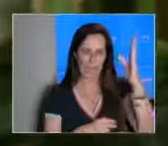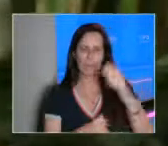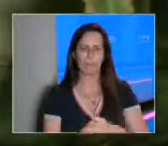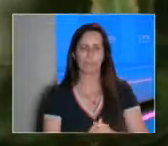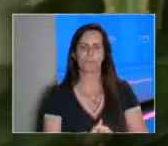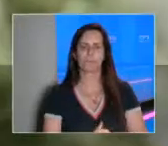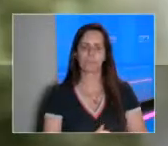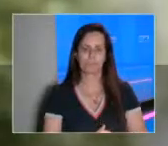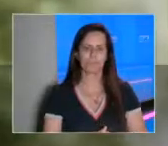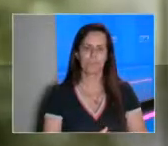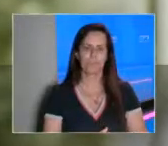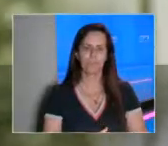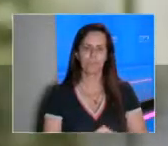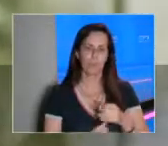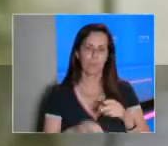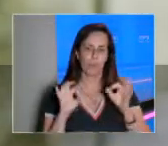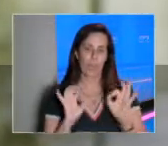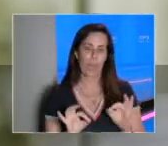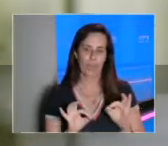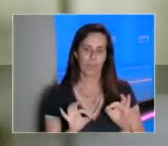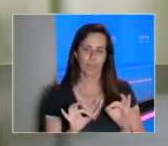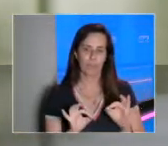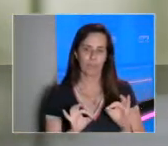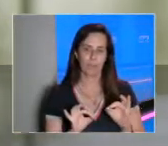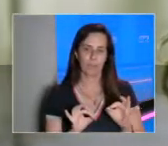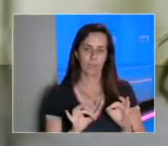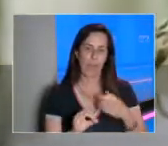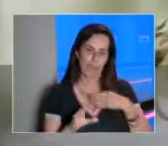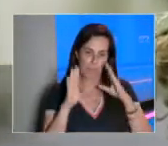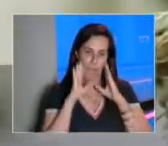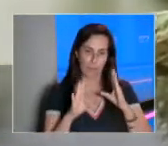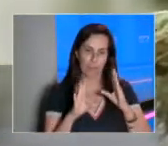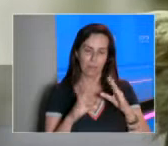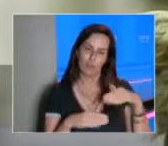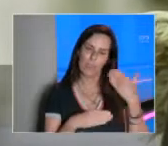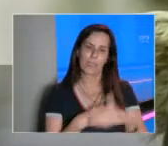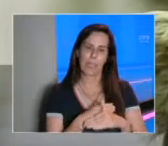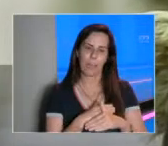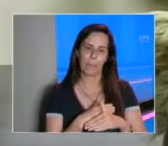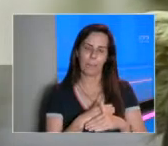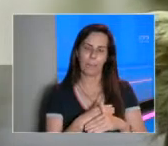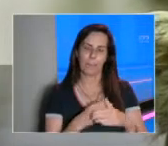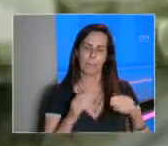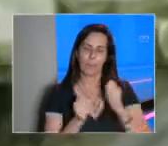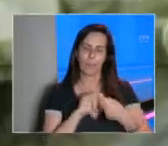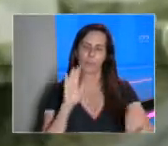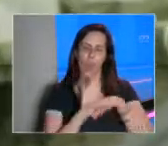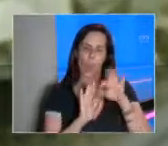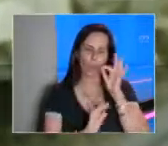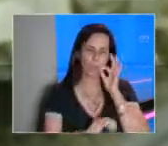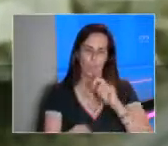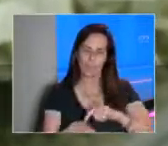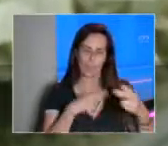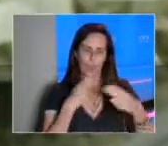היום, והוא בהחלט, אני מאמינה שיסתיים בלגליזציה